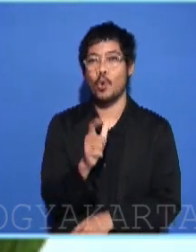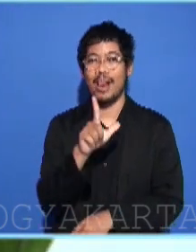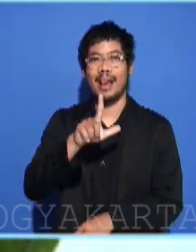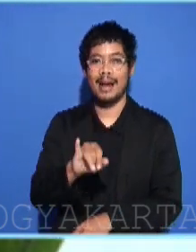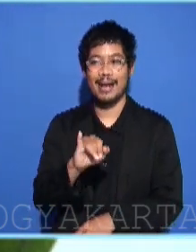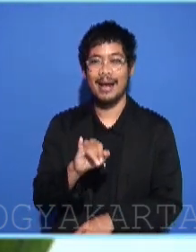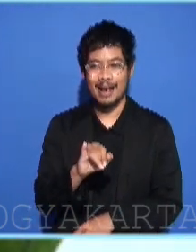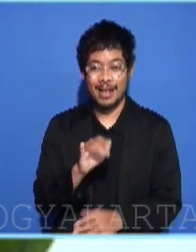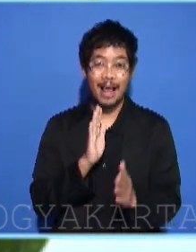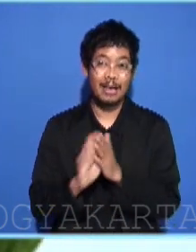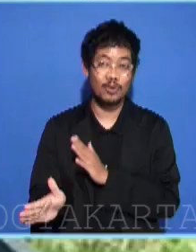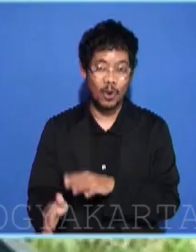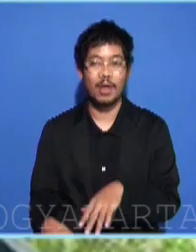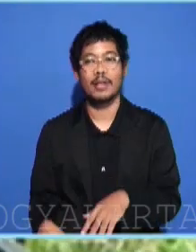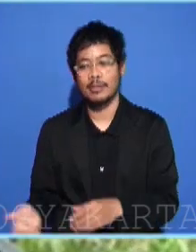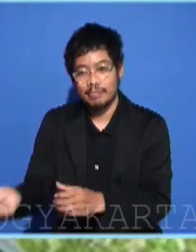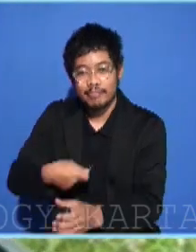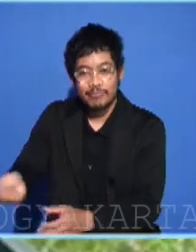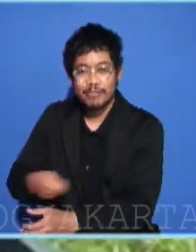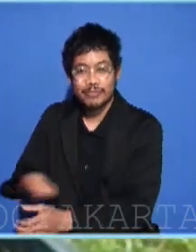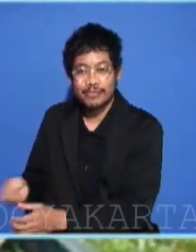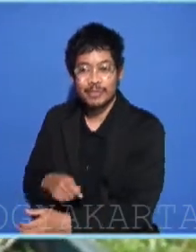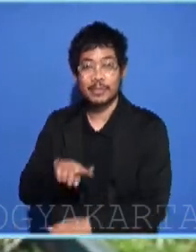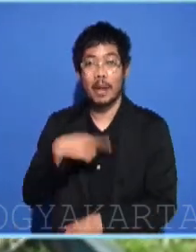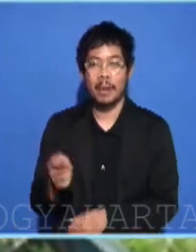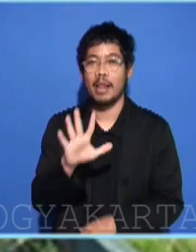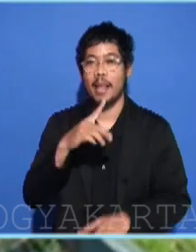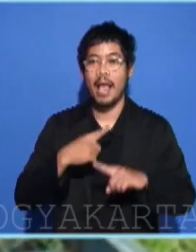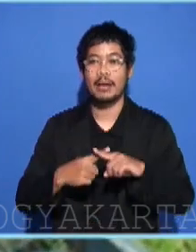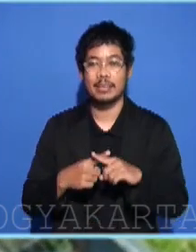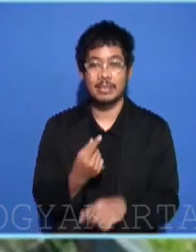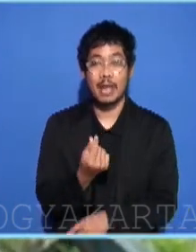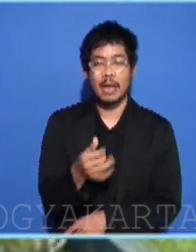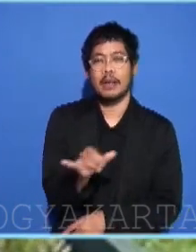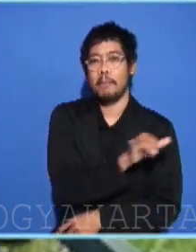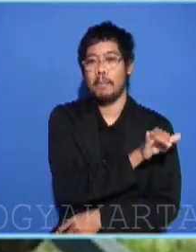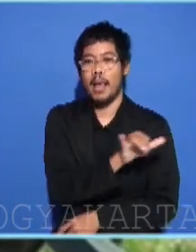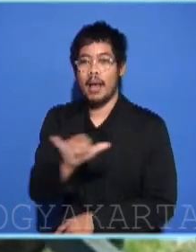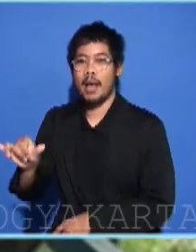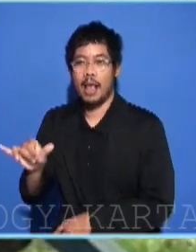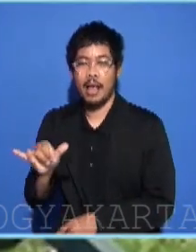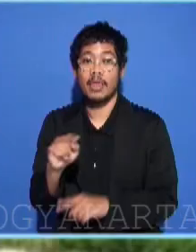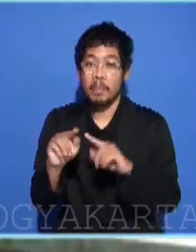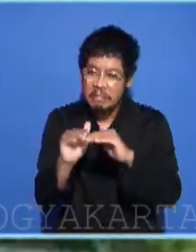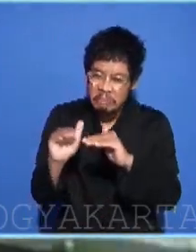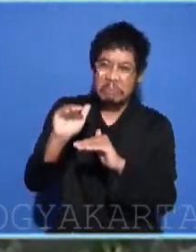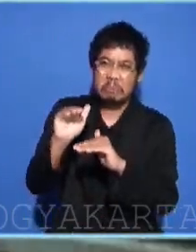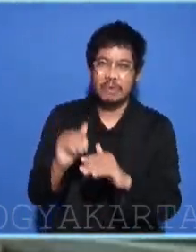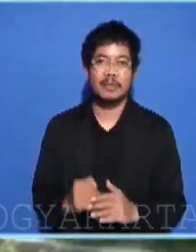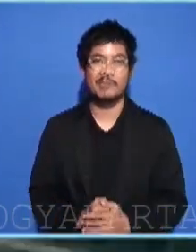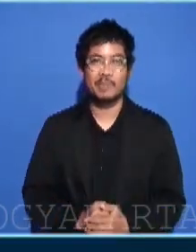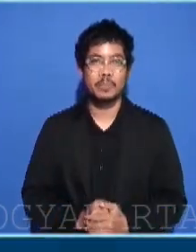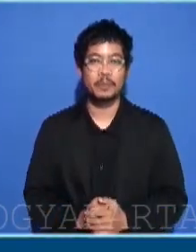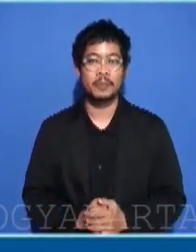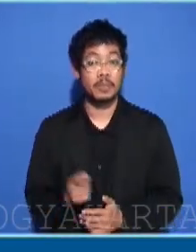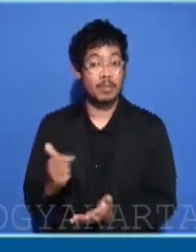gangsal. Indahan sepisan enggo kaping gangsal menika reginipun sae lan badhe dipun damel soto serintil. Nurkolis menika